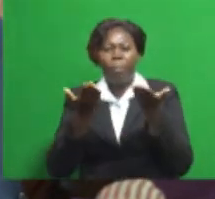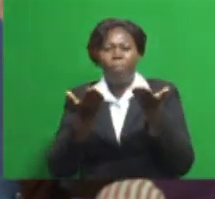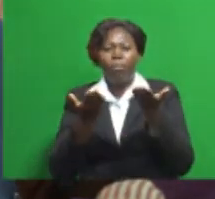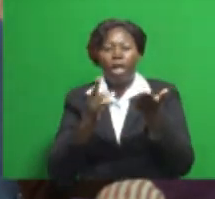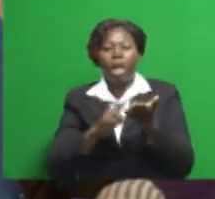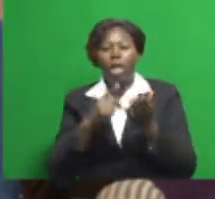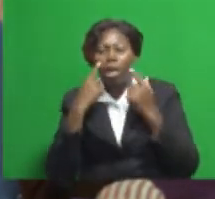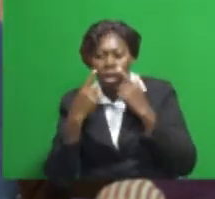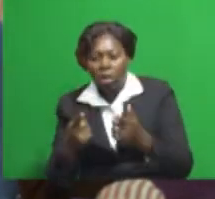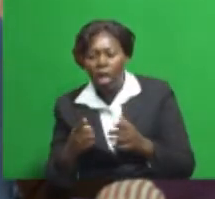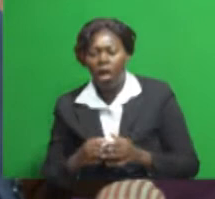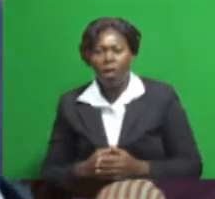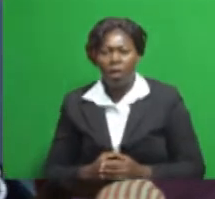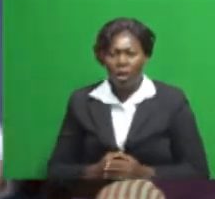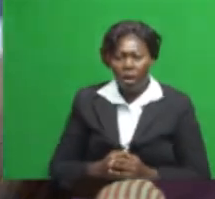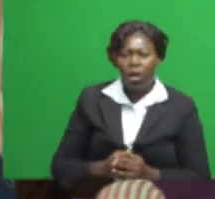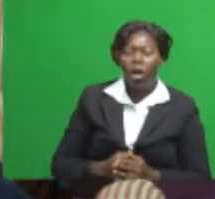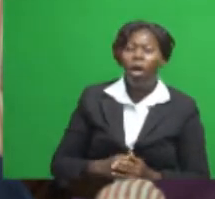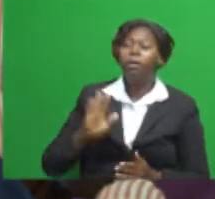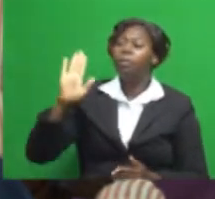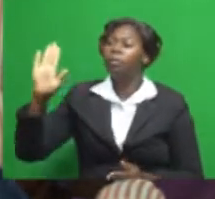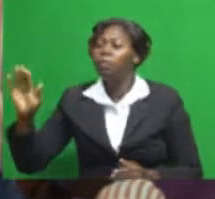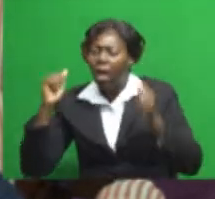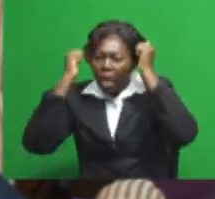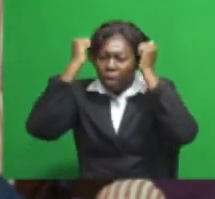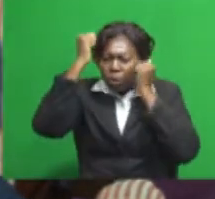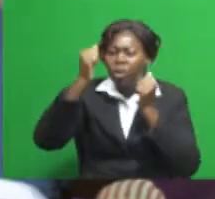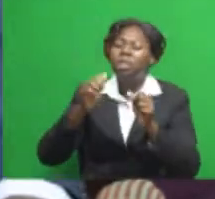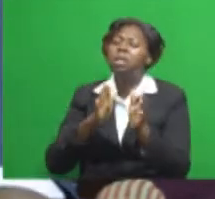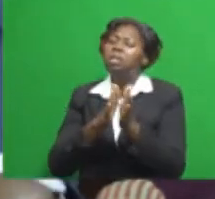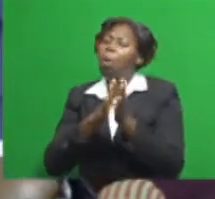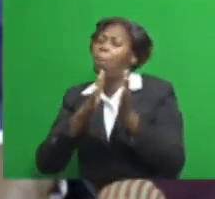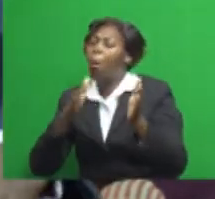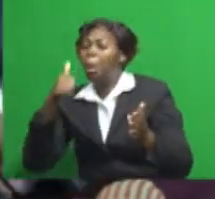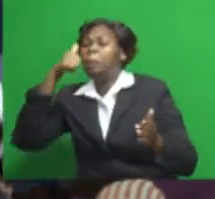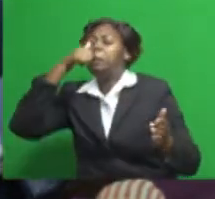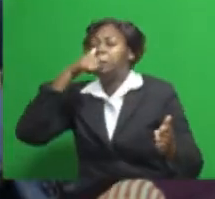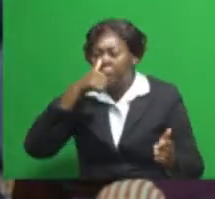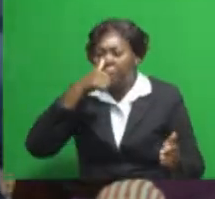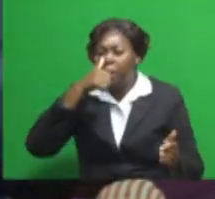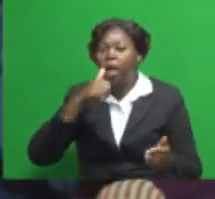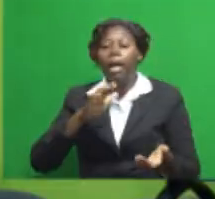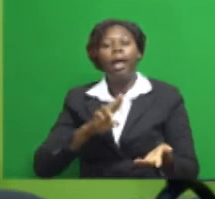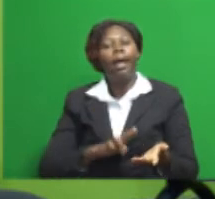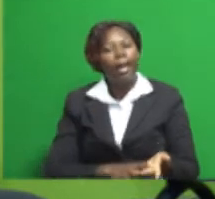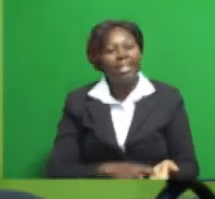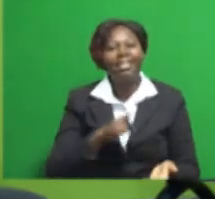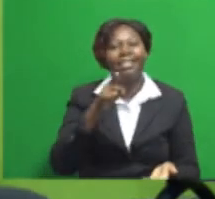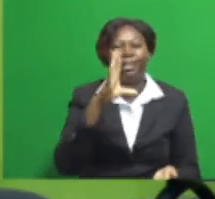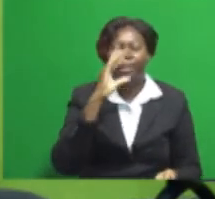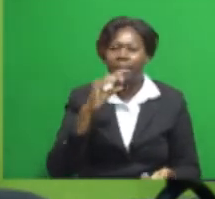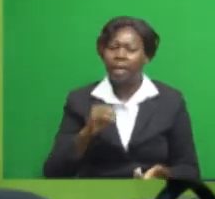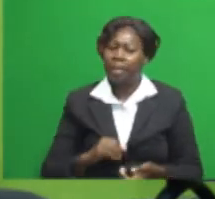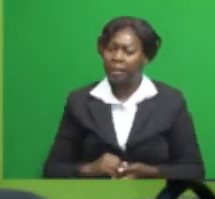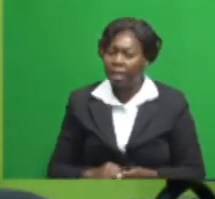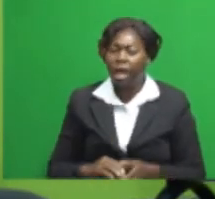Erisha akati tapera basi. Alright. Erisha, aiwa, uri kutya vashoba shoba kuduku takachengeteka. Zvikanzi